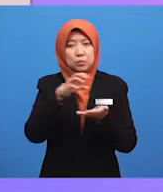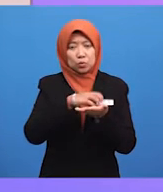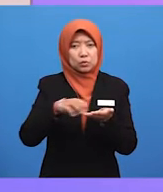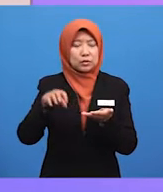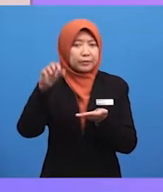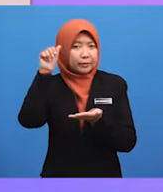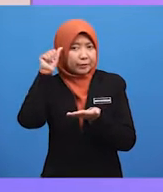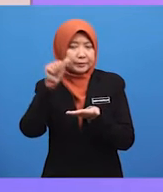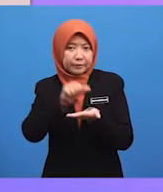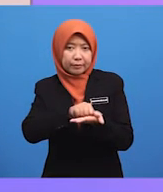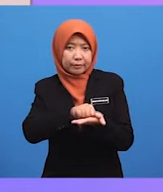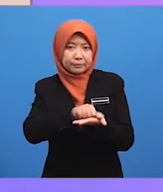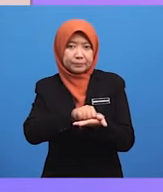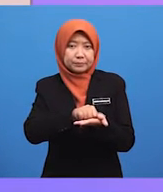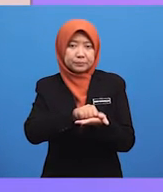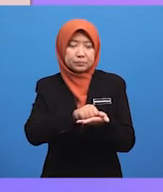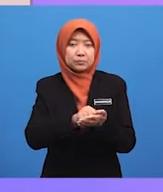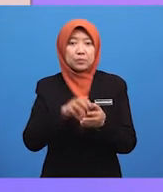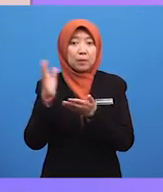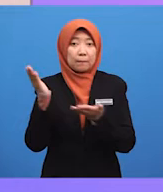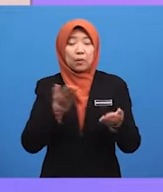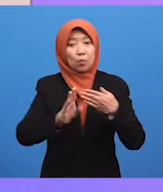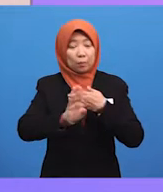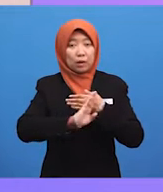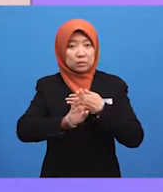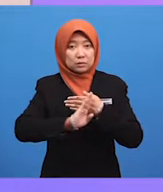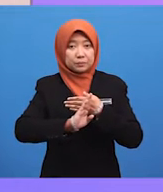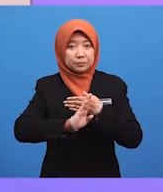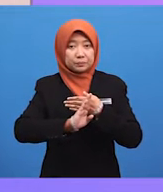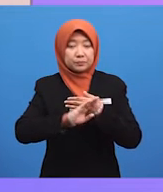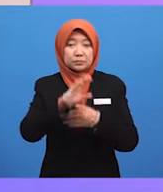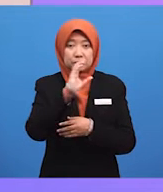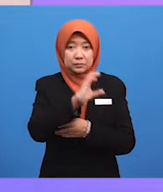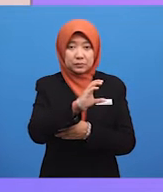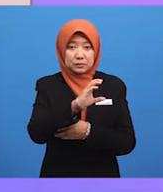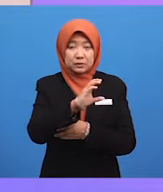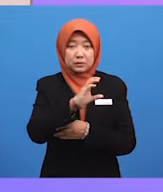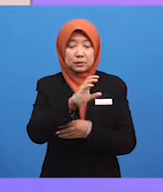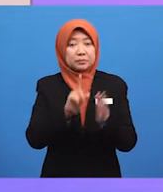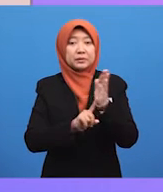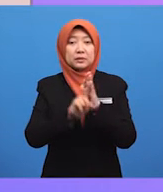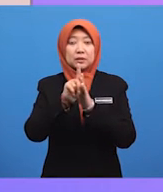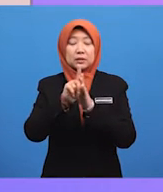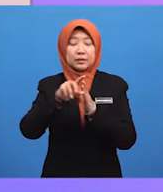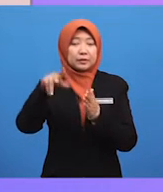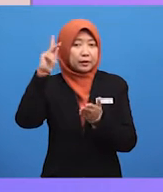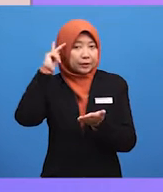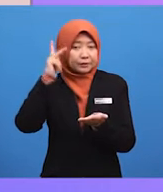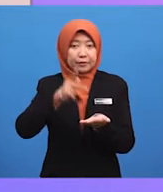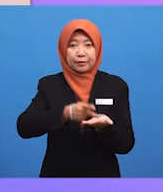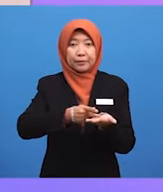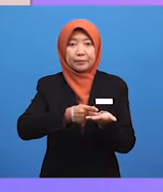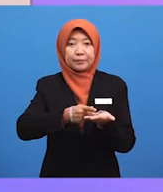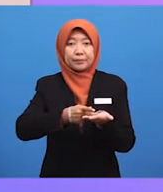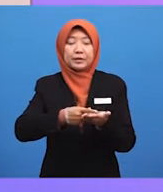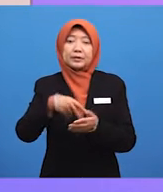akidah, B. membawa bahaya, C. meningkatkan akidah,